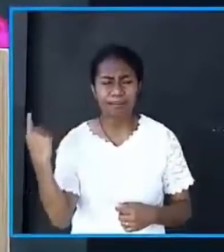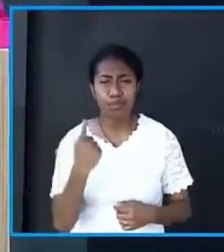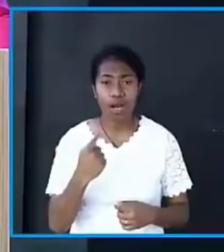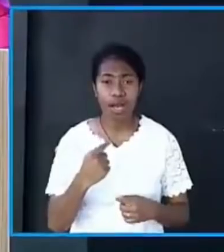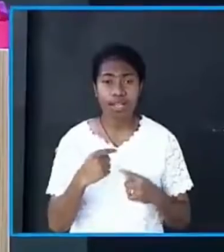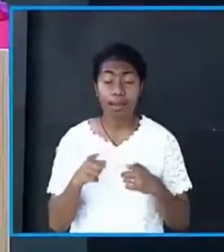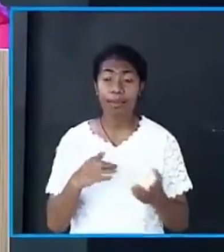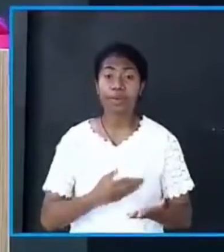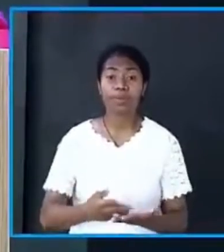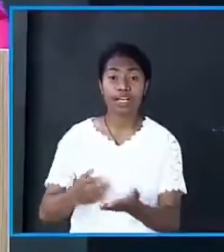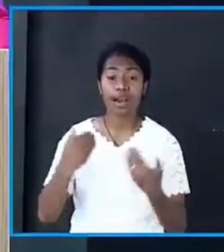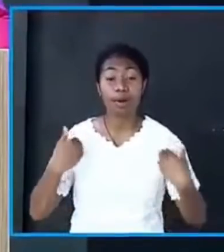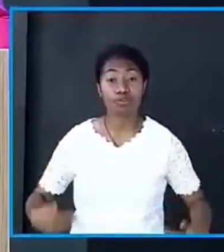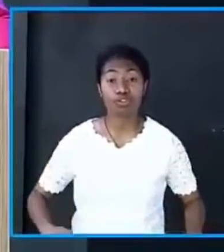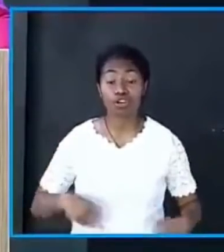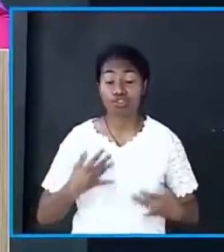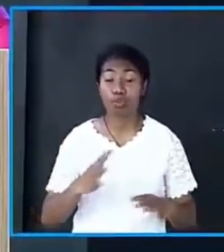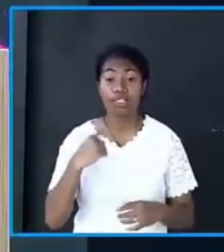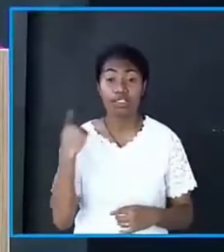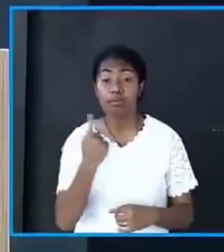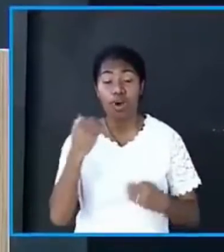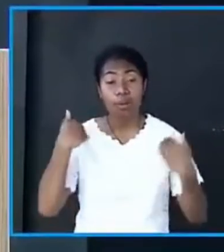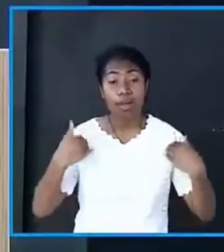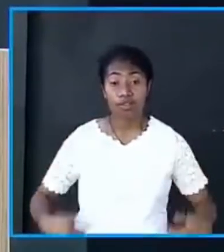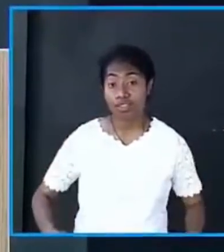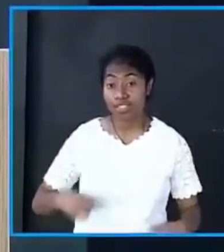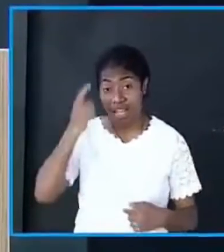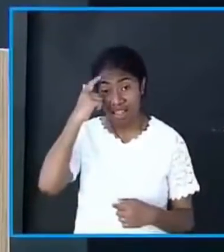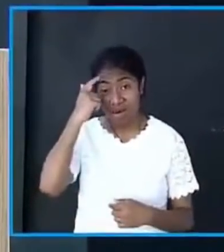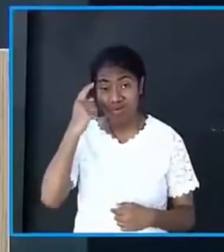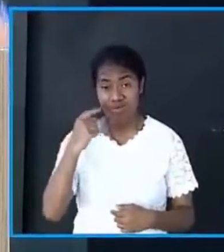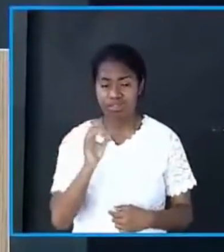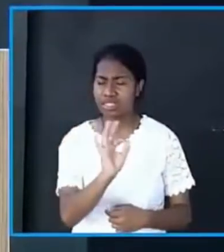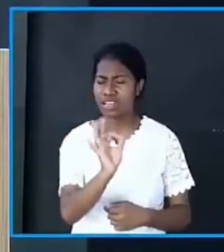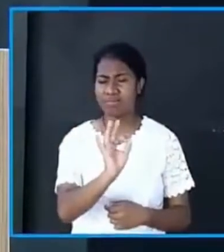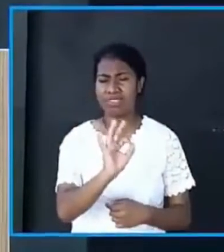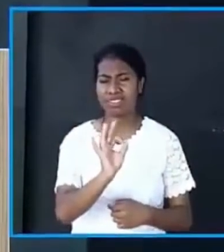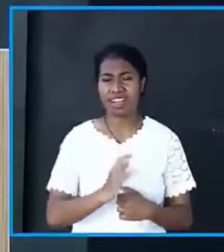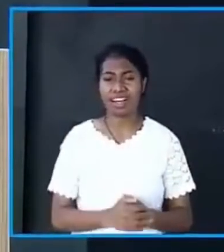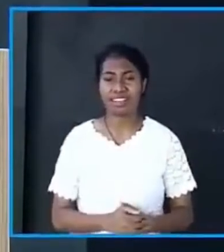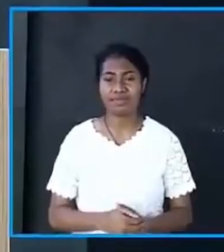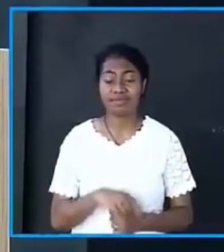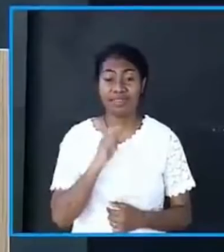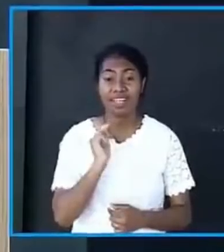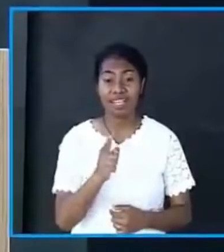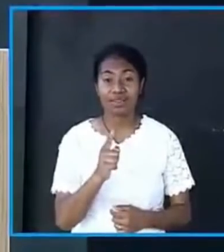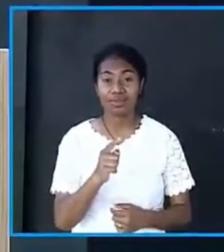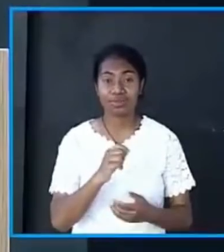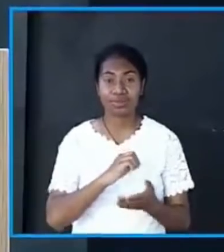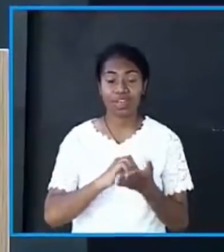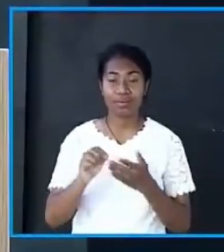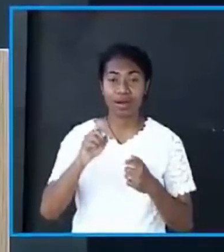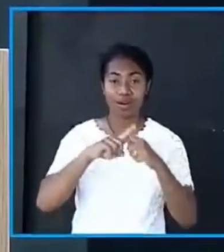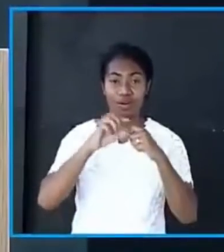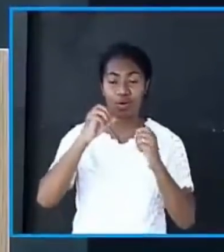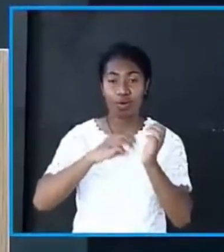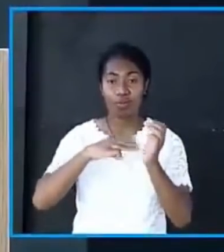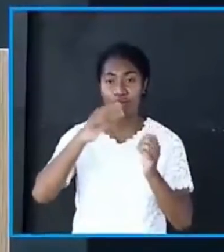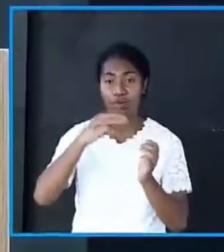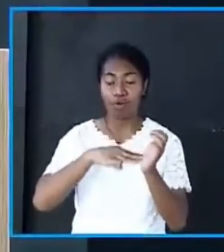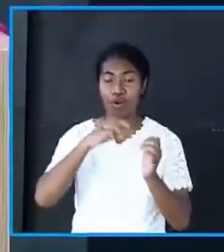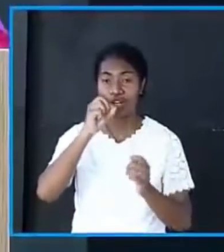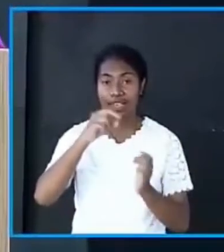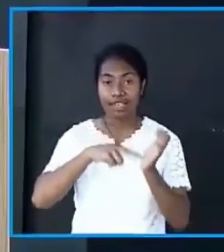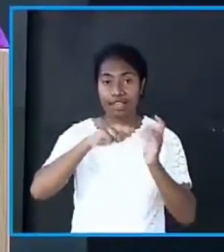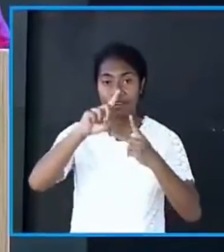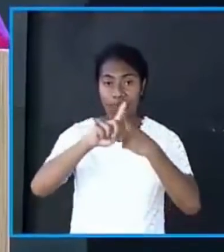itu sehingga manusia menjadi Maha Tahu tidak bisa kalau begitu Itu namanya and communicated beratribut sifat